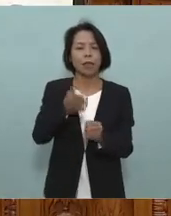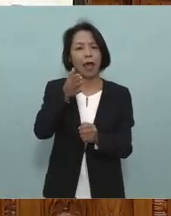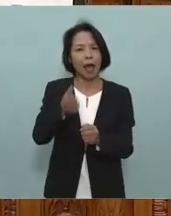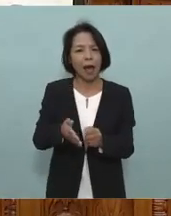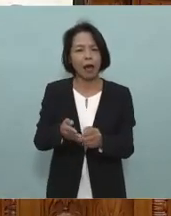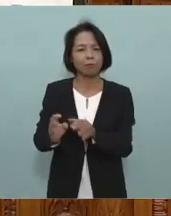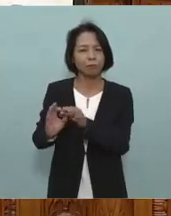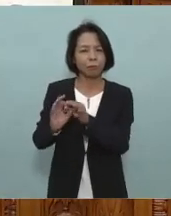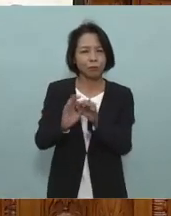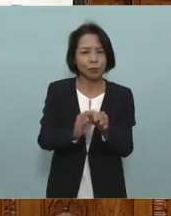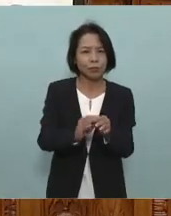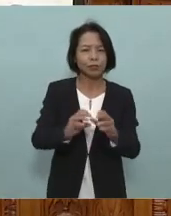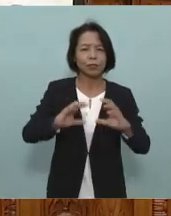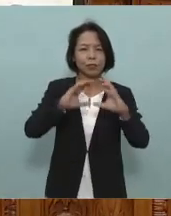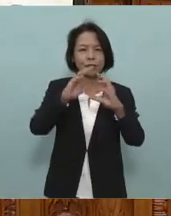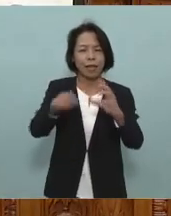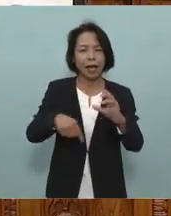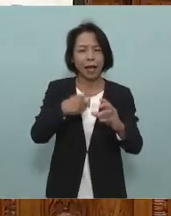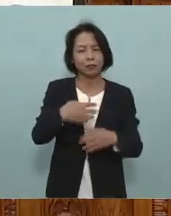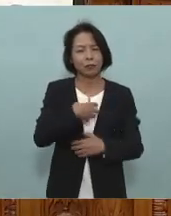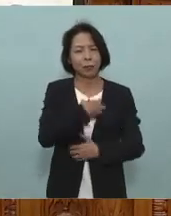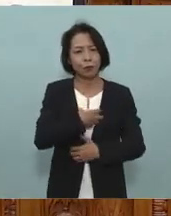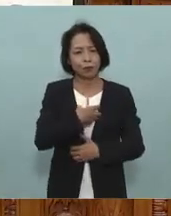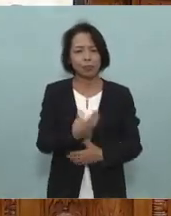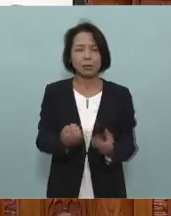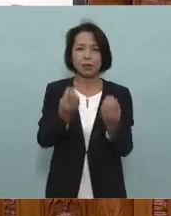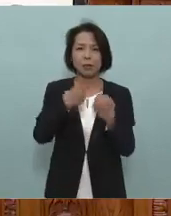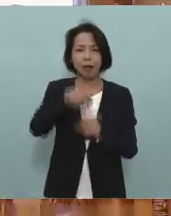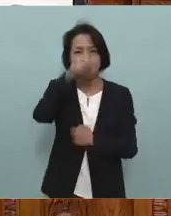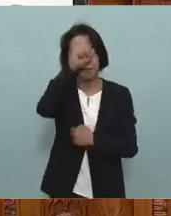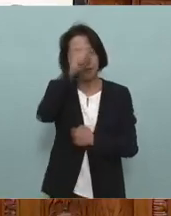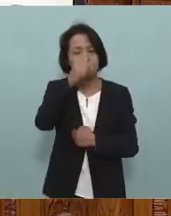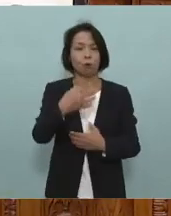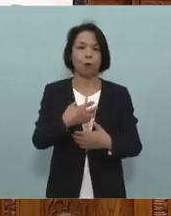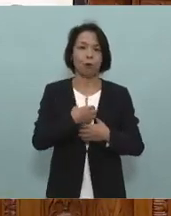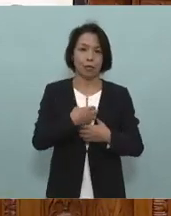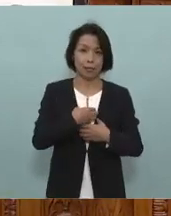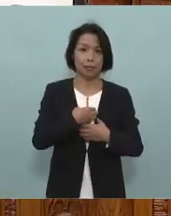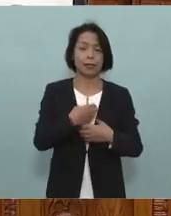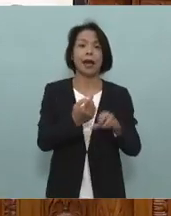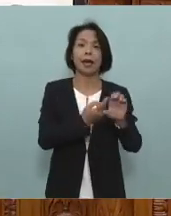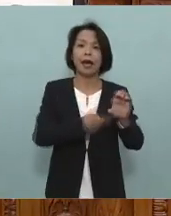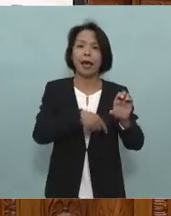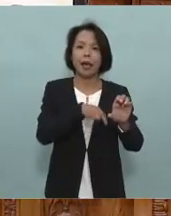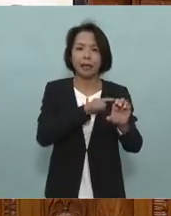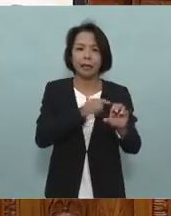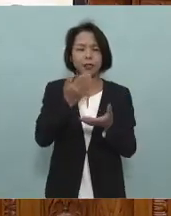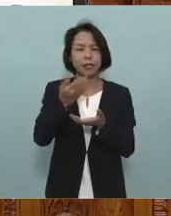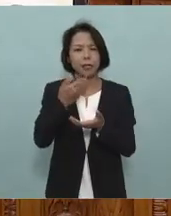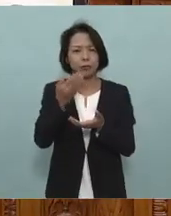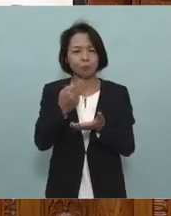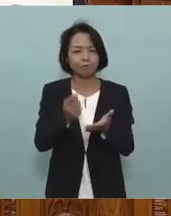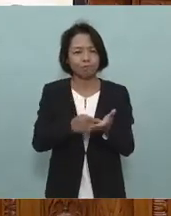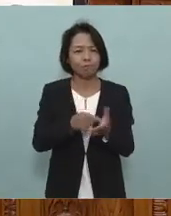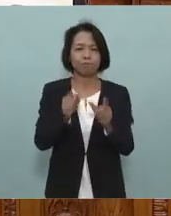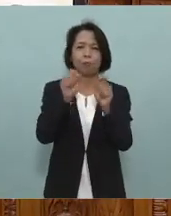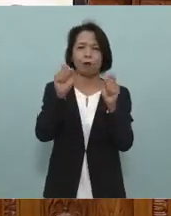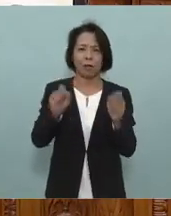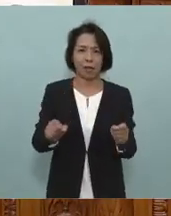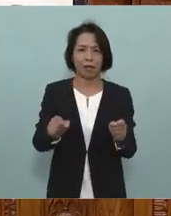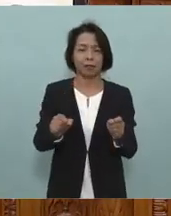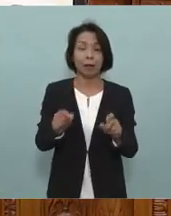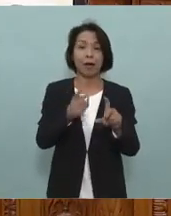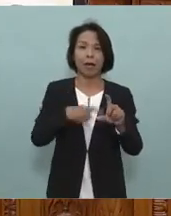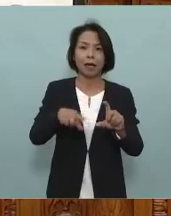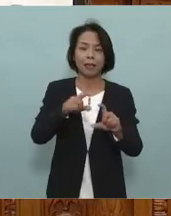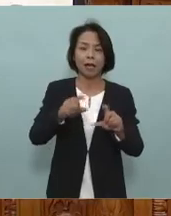て世界を苦しめてきている感染症危機やエネルギー食糧危機さらには